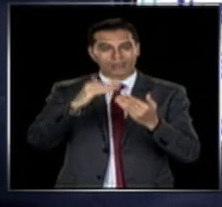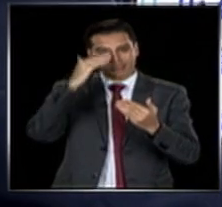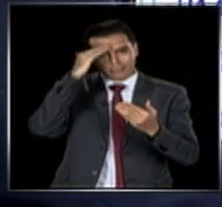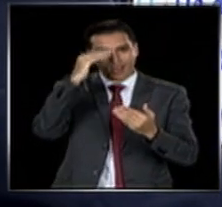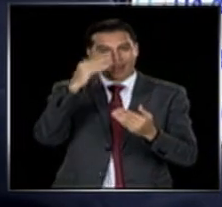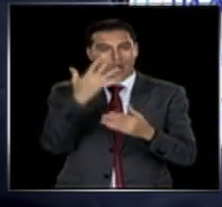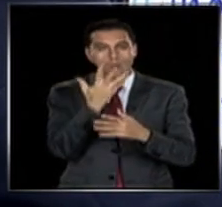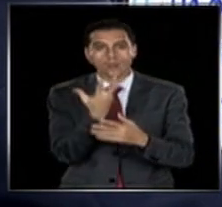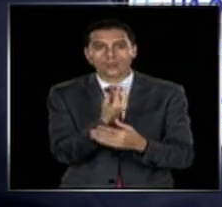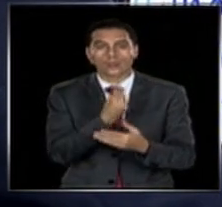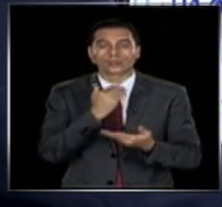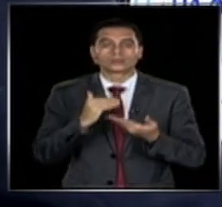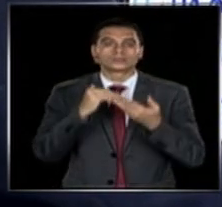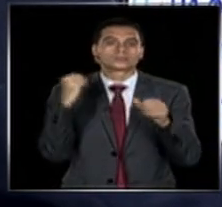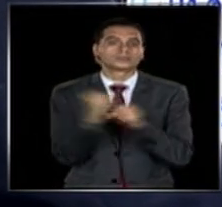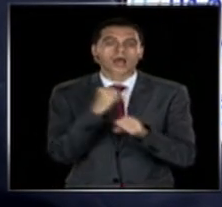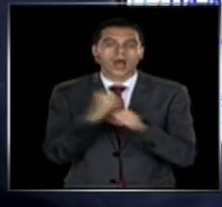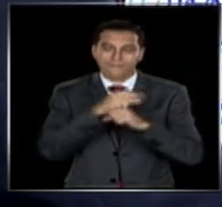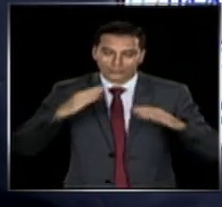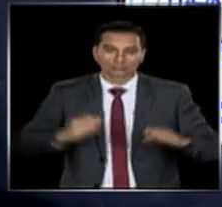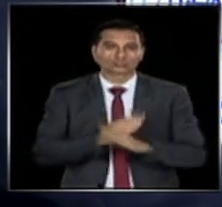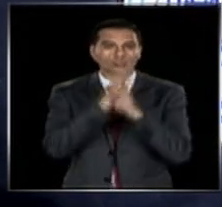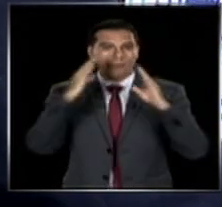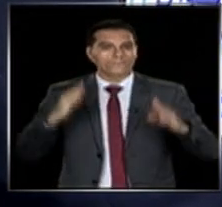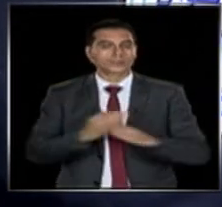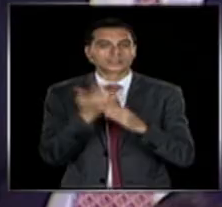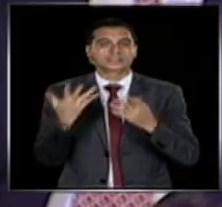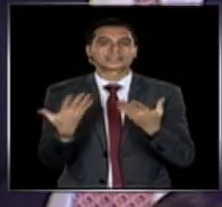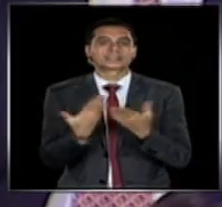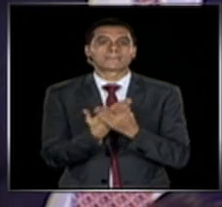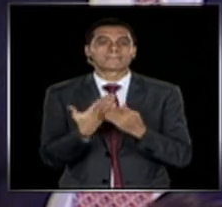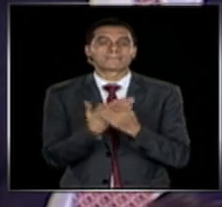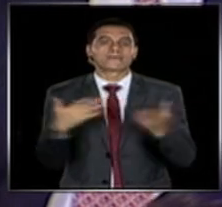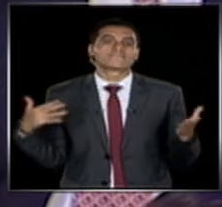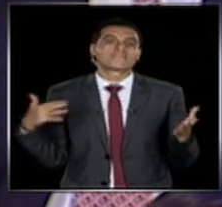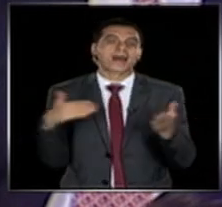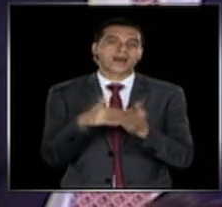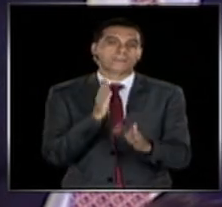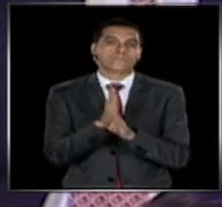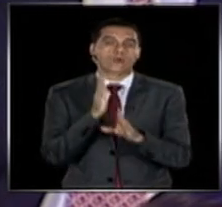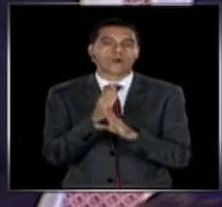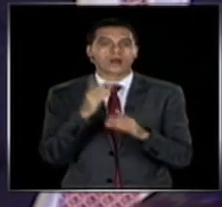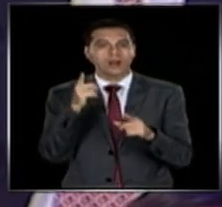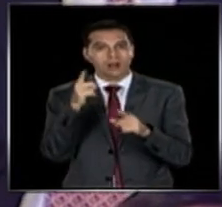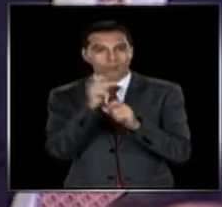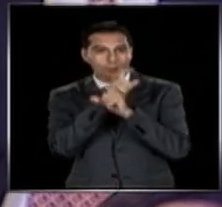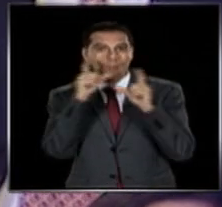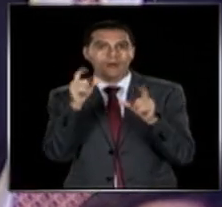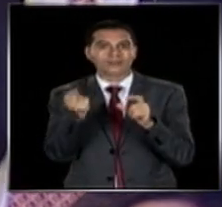لمن سهروا وتعبوا معك حتى أخرجوا لنا عملا رائع